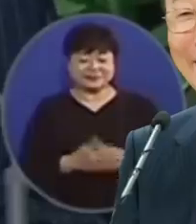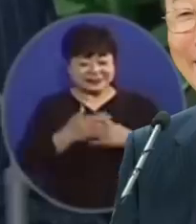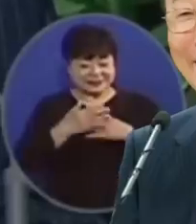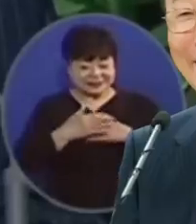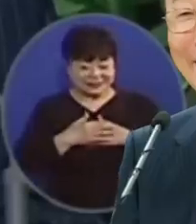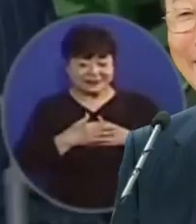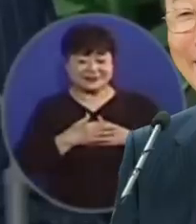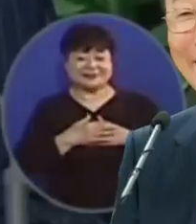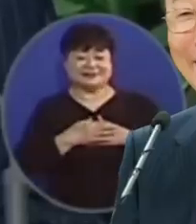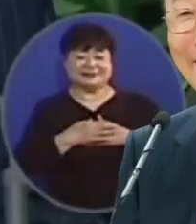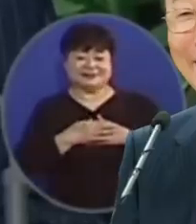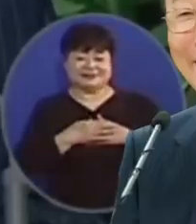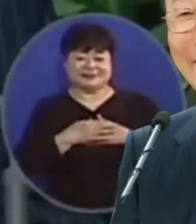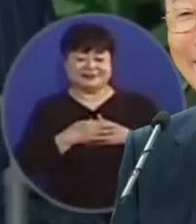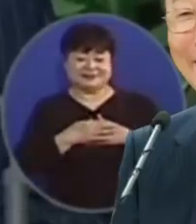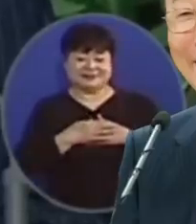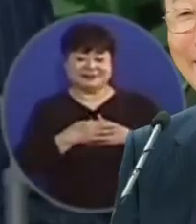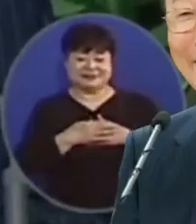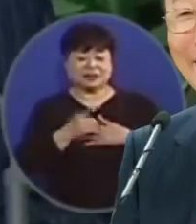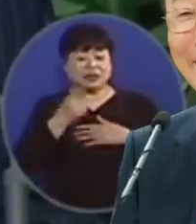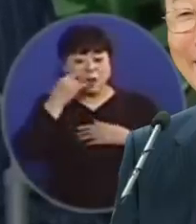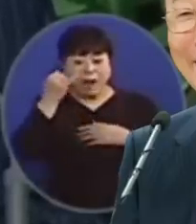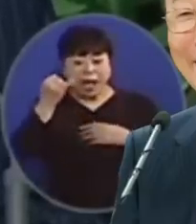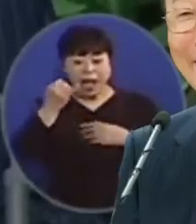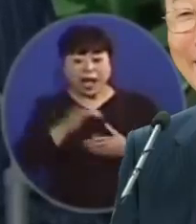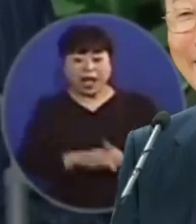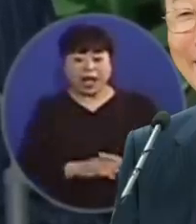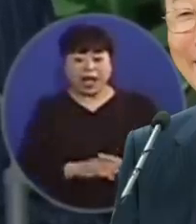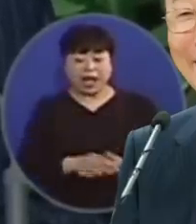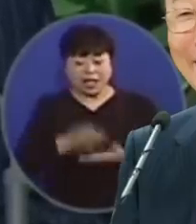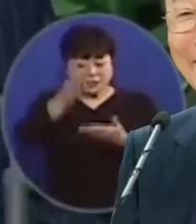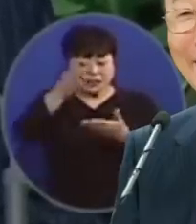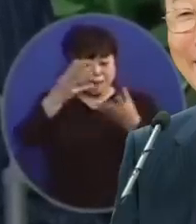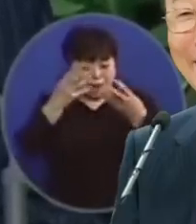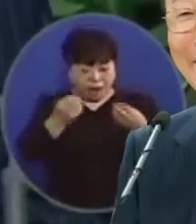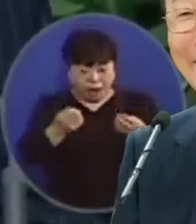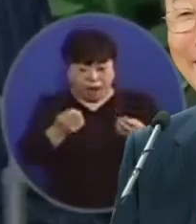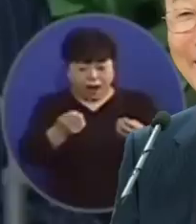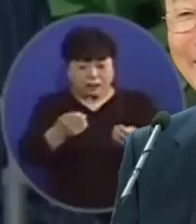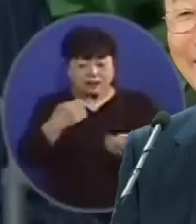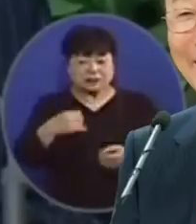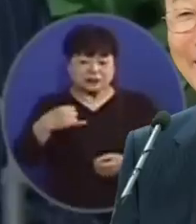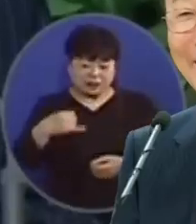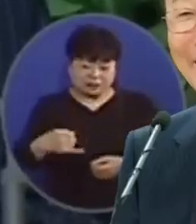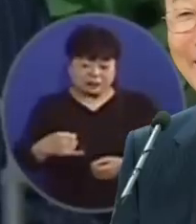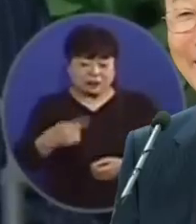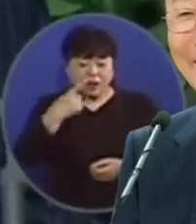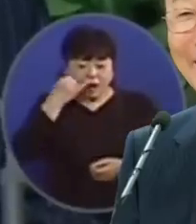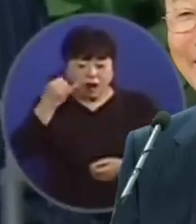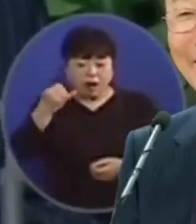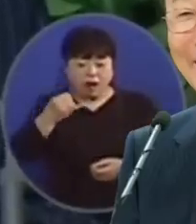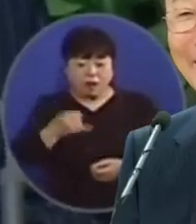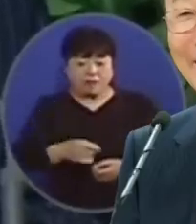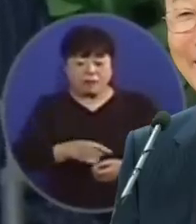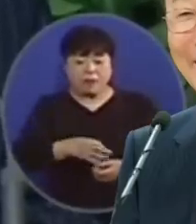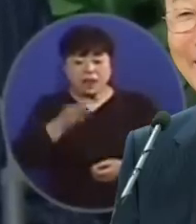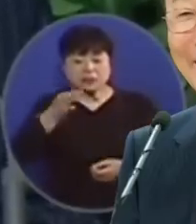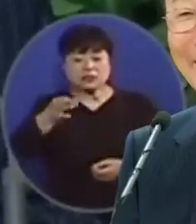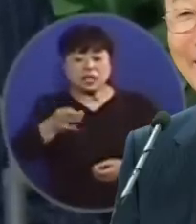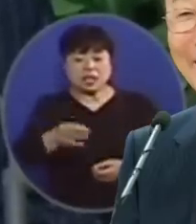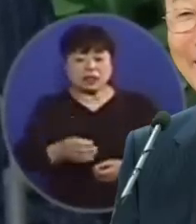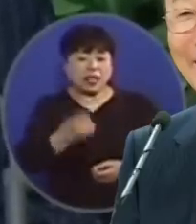나는 어느 어머니가 재산이 많은데 그 자식이 어머니 재산을 탐해가지고서